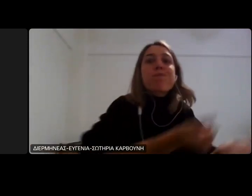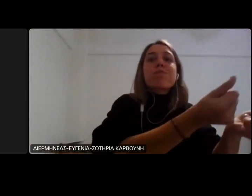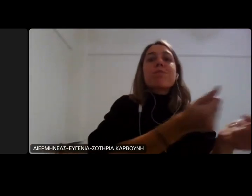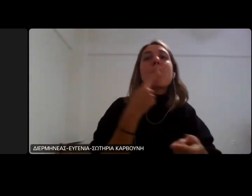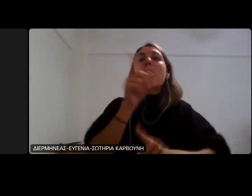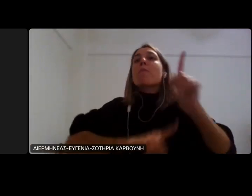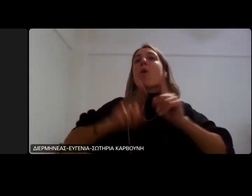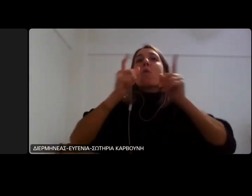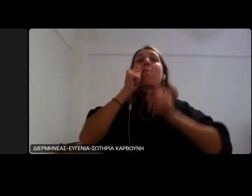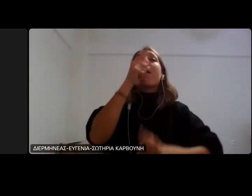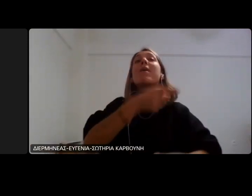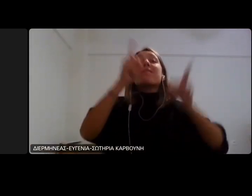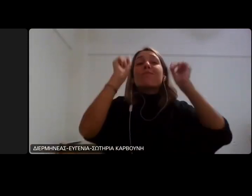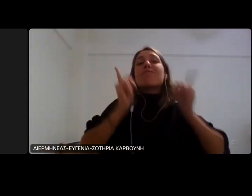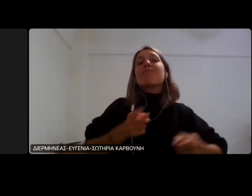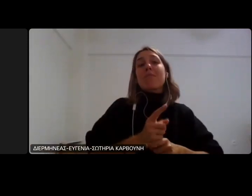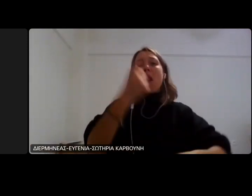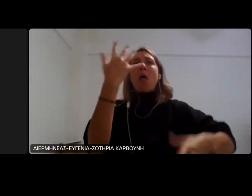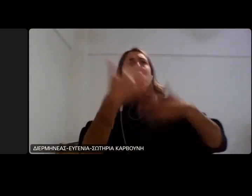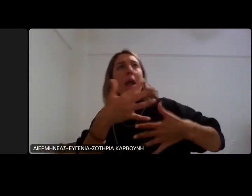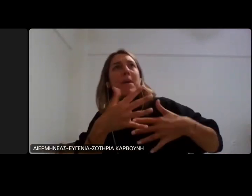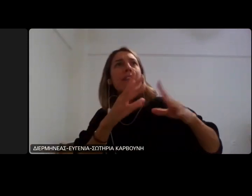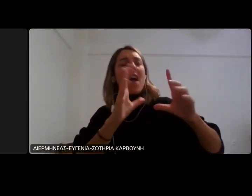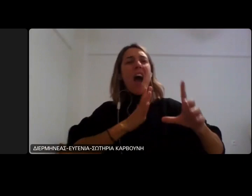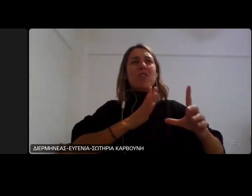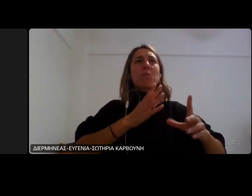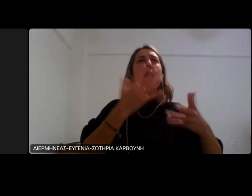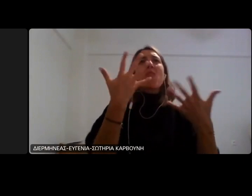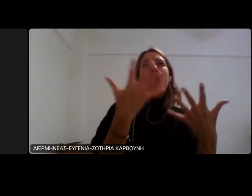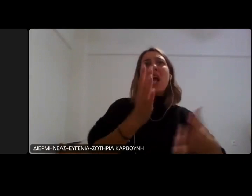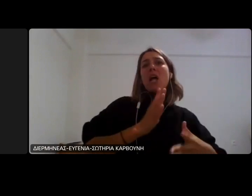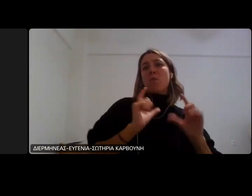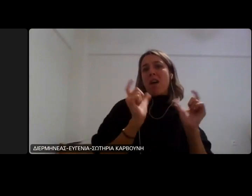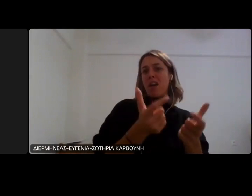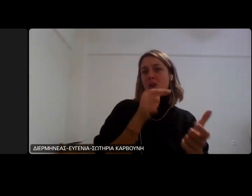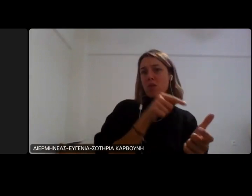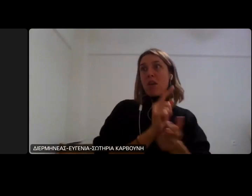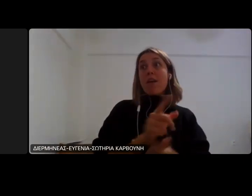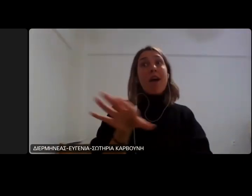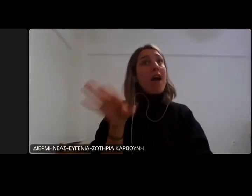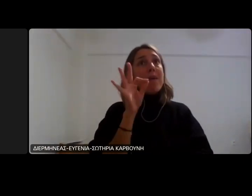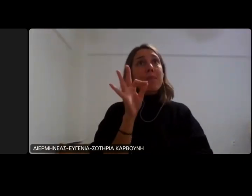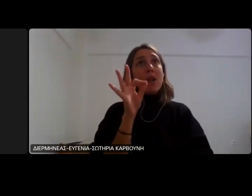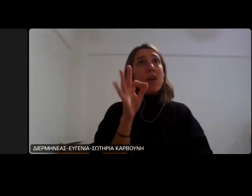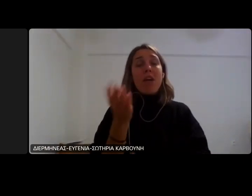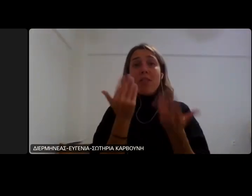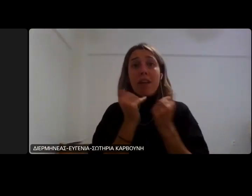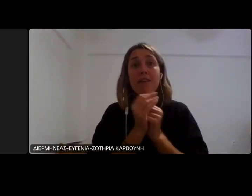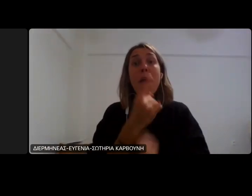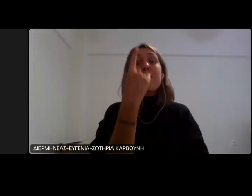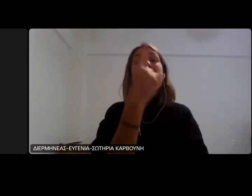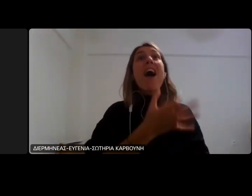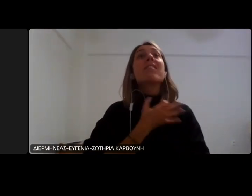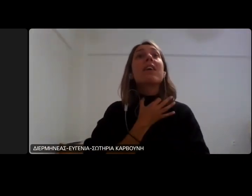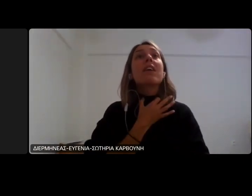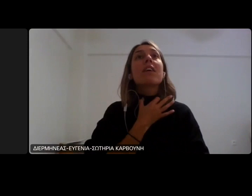μικρή, της οικογένειας των 15 ατόμων ή των 10 ατόμων, δεν είχε άλλες επιλογές παρά να ικανοποιήσει μία συγκεκριμένη ανάγκη,